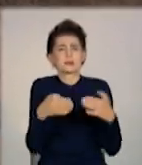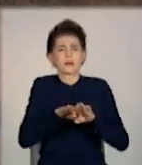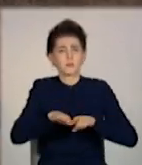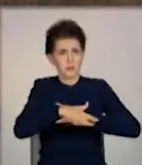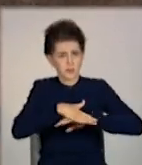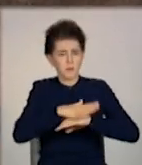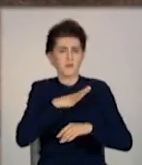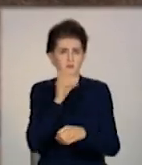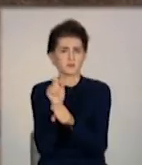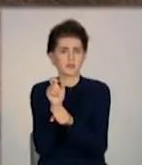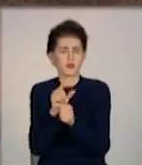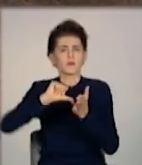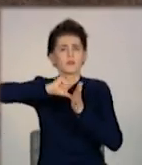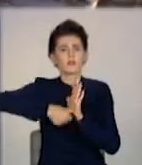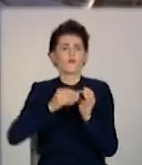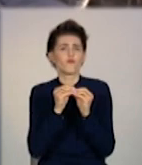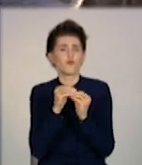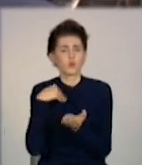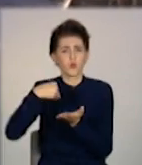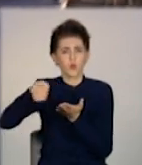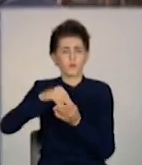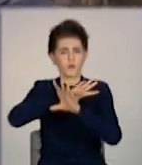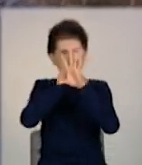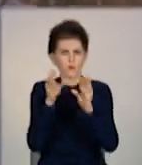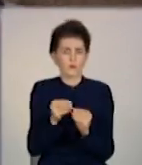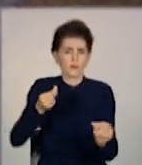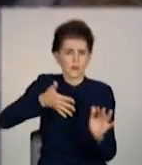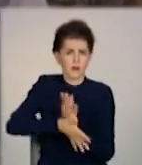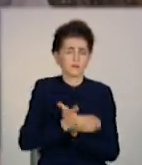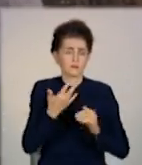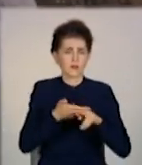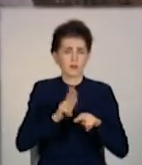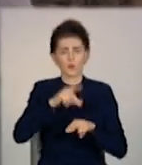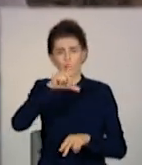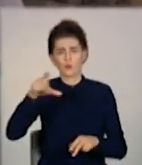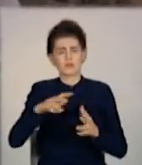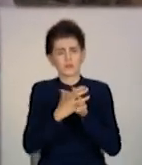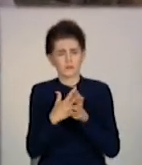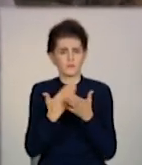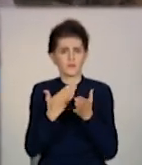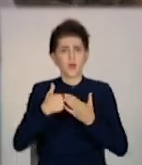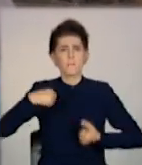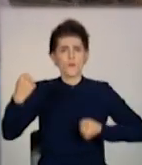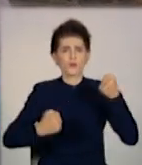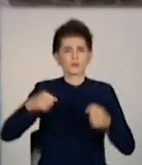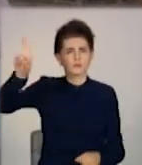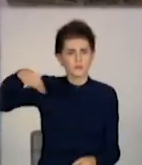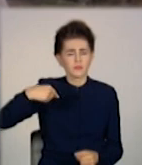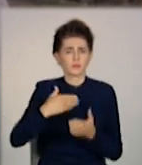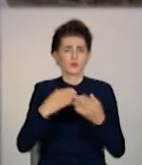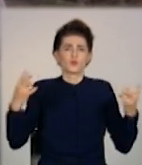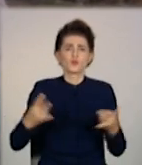назбирали замовлень від постійних покупців. Витрати за доставку лягли на селян. Приходиться нанімати машину, щоб везти